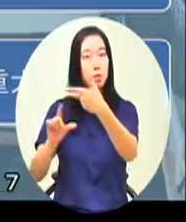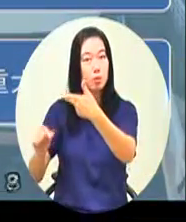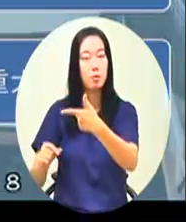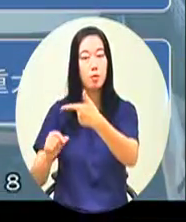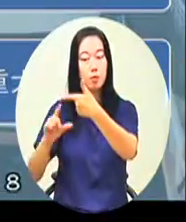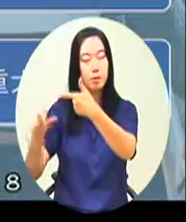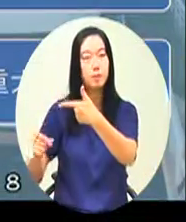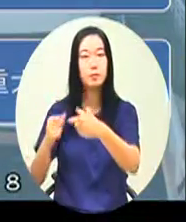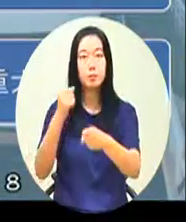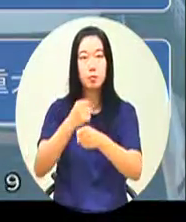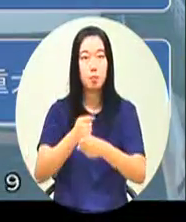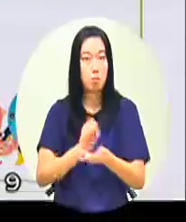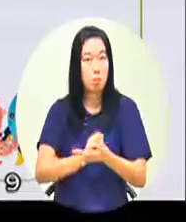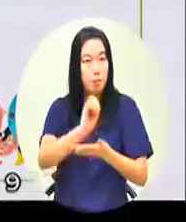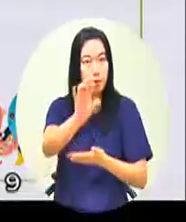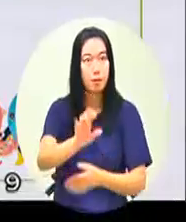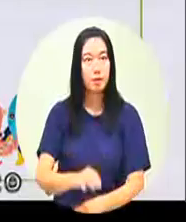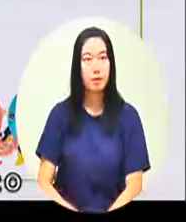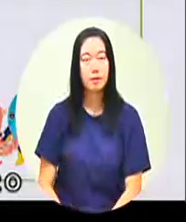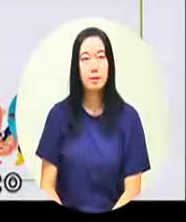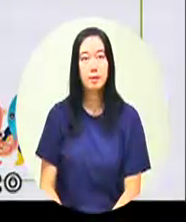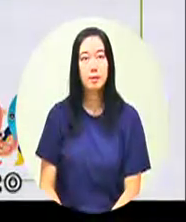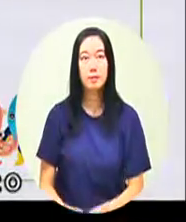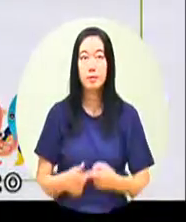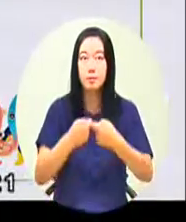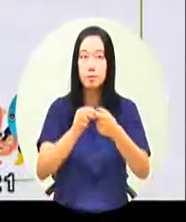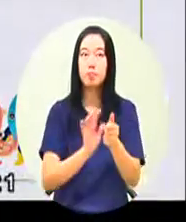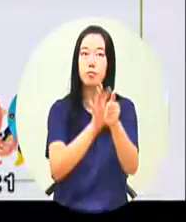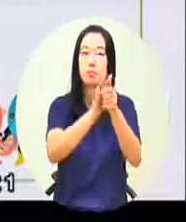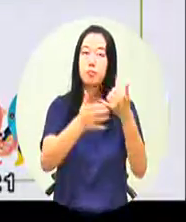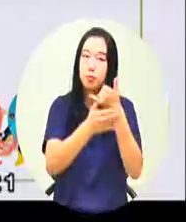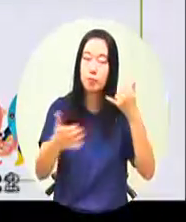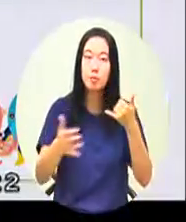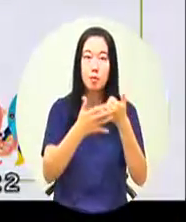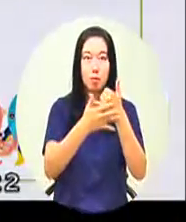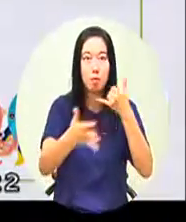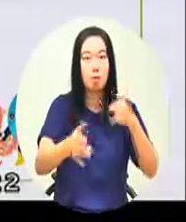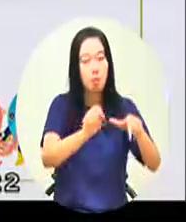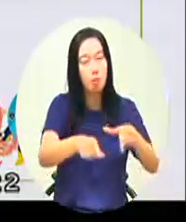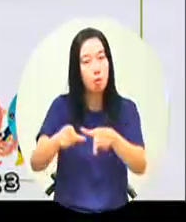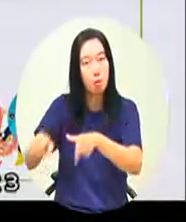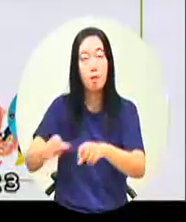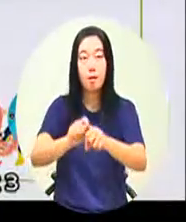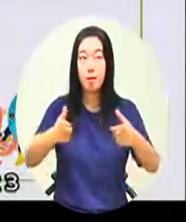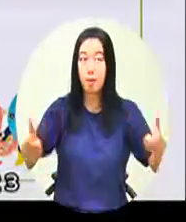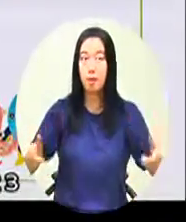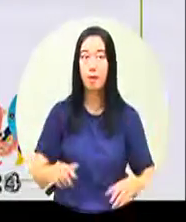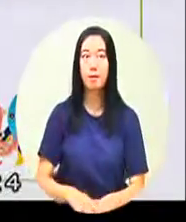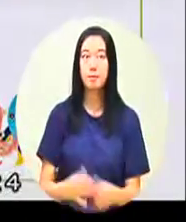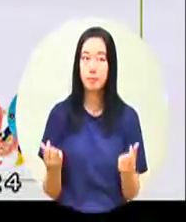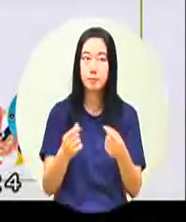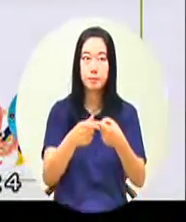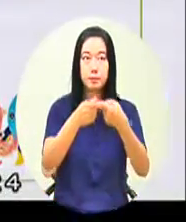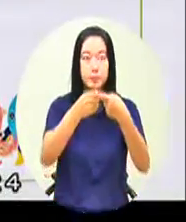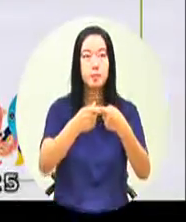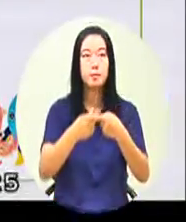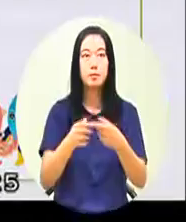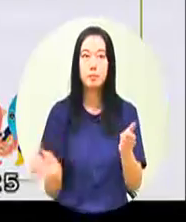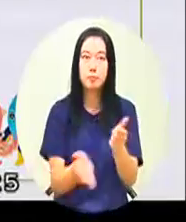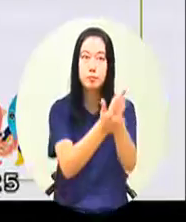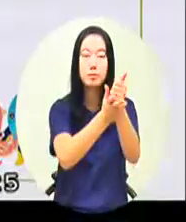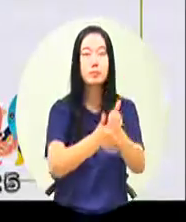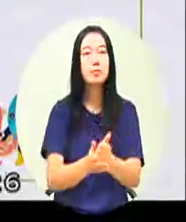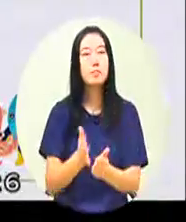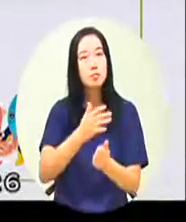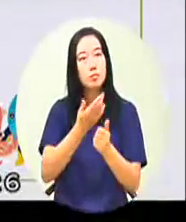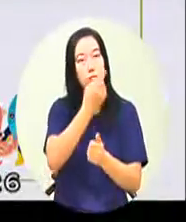行情形进行说明。第一，在推动海洋产业的方面，大概分为两个部分，第一个是推动游